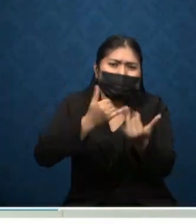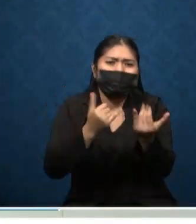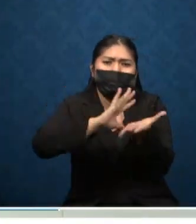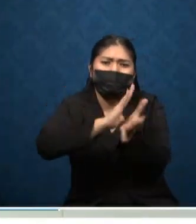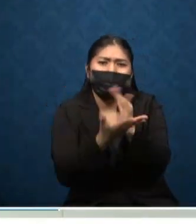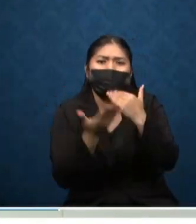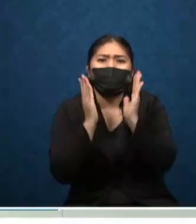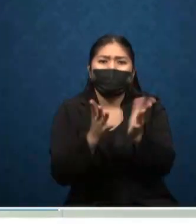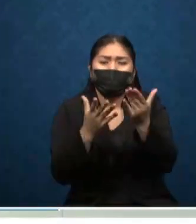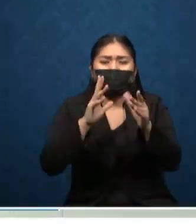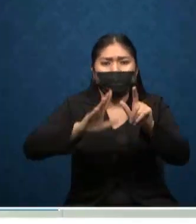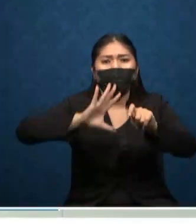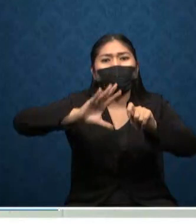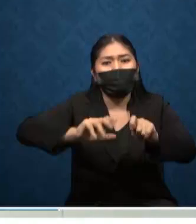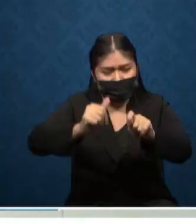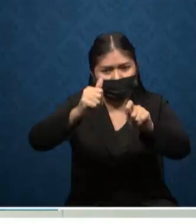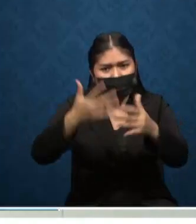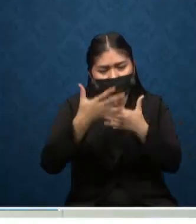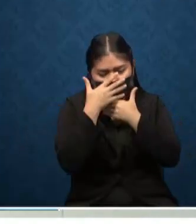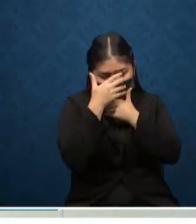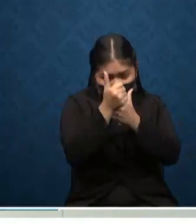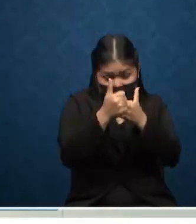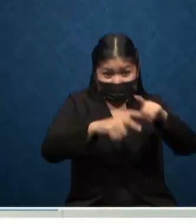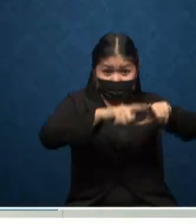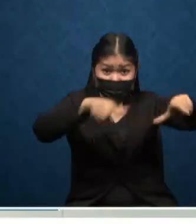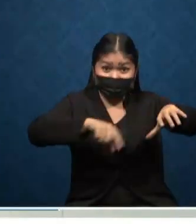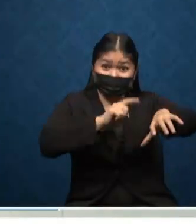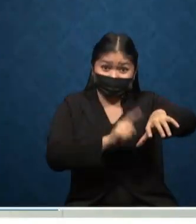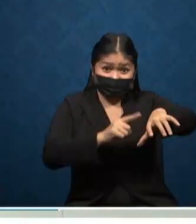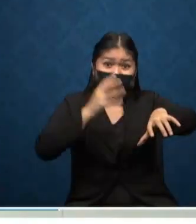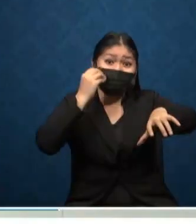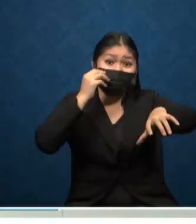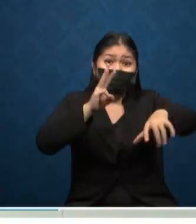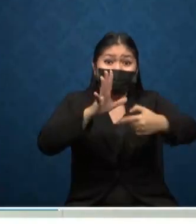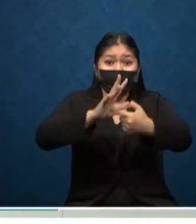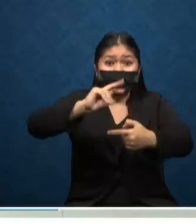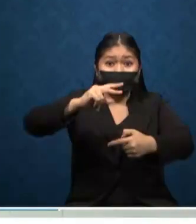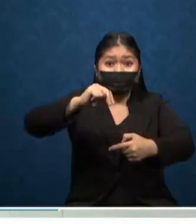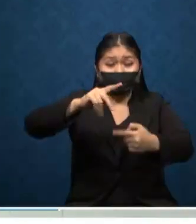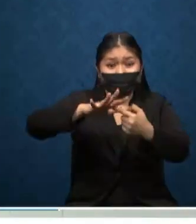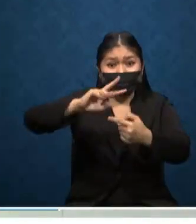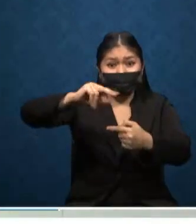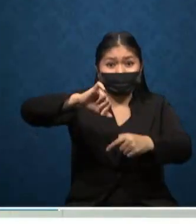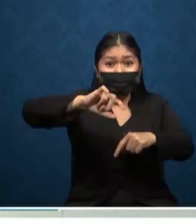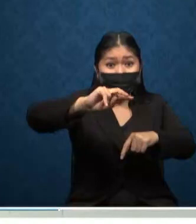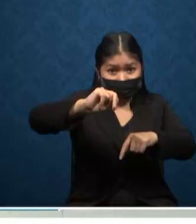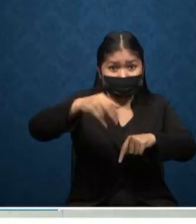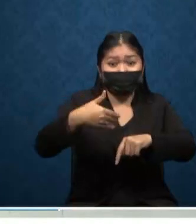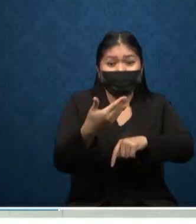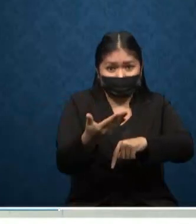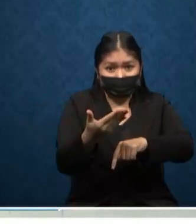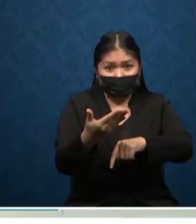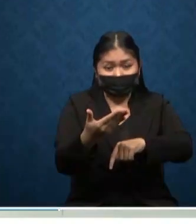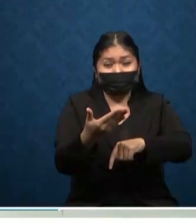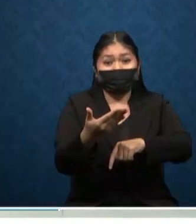ล้วนะครับเราก็หันมาสนใจอีกพื้นที่หนึ่งก็คือที่บ้านวังนาในตำบลน้ำผุดอ